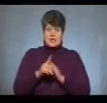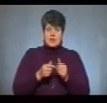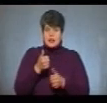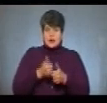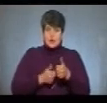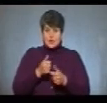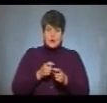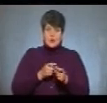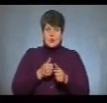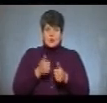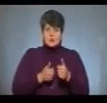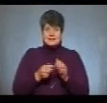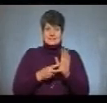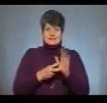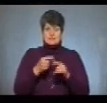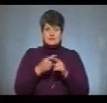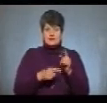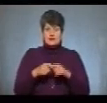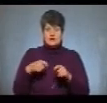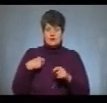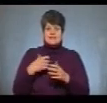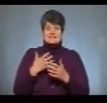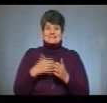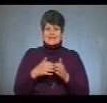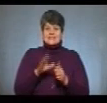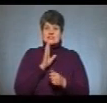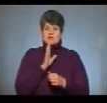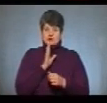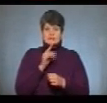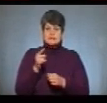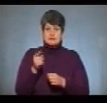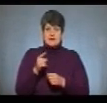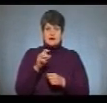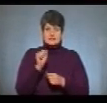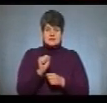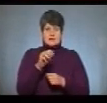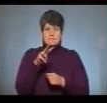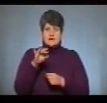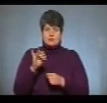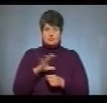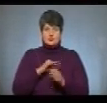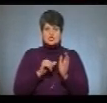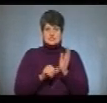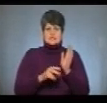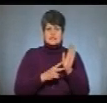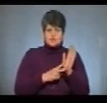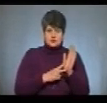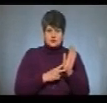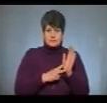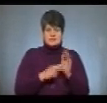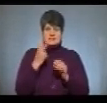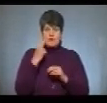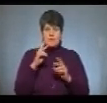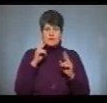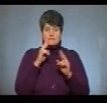спринт на дистанції 7,5 кілометрів серед жінок. Тернополянка Анастасія Меркушина фінішувала 67-ю з двома